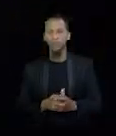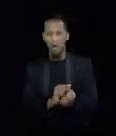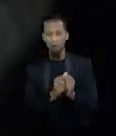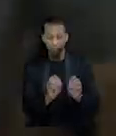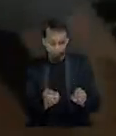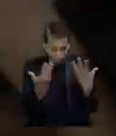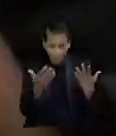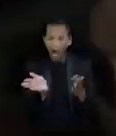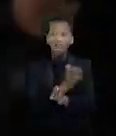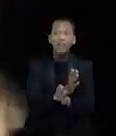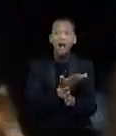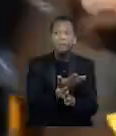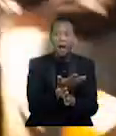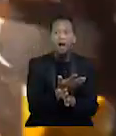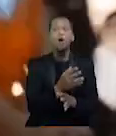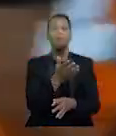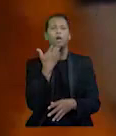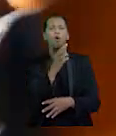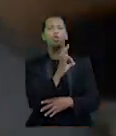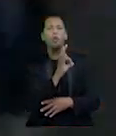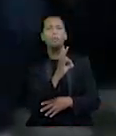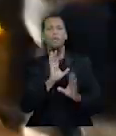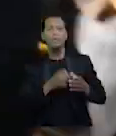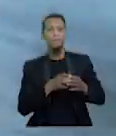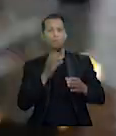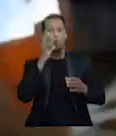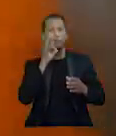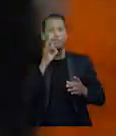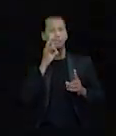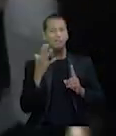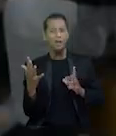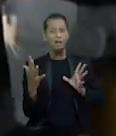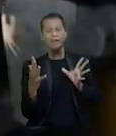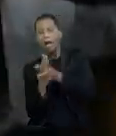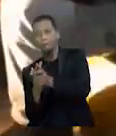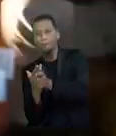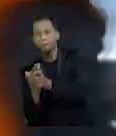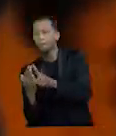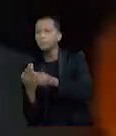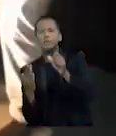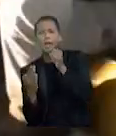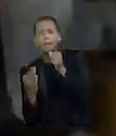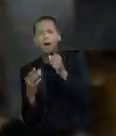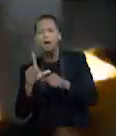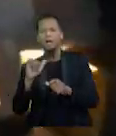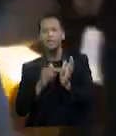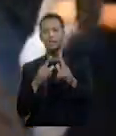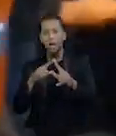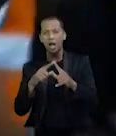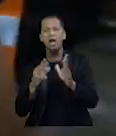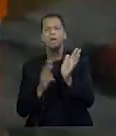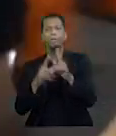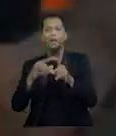Pada 10 Oktober lalu saat penyidik Polres Jakarta Pusat menangkap 5 orang warga sipil yakni Linda pujastuti my Sisca